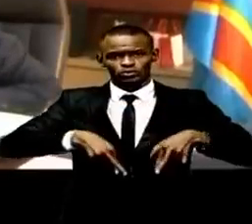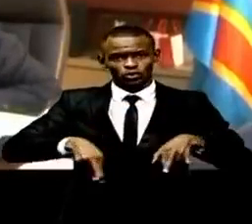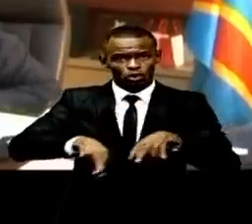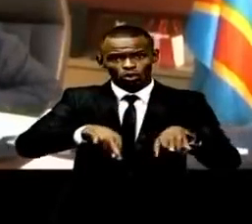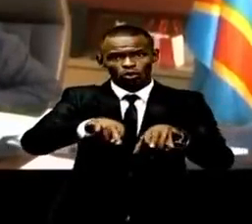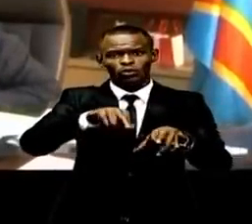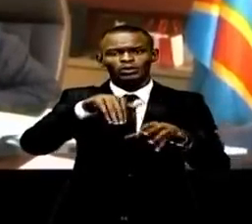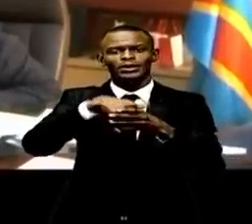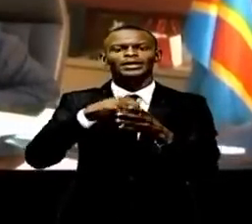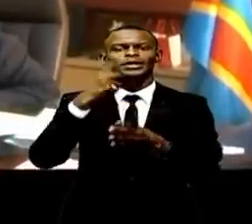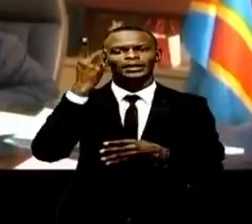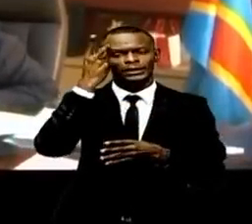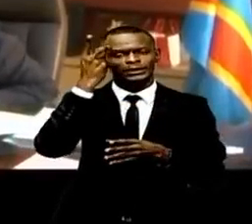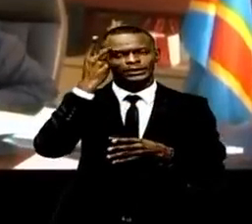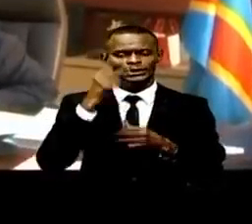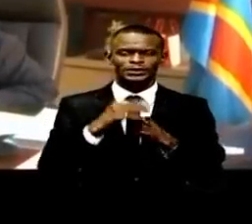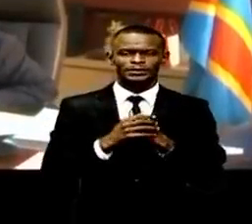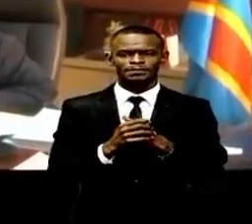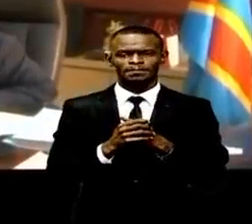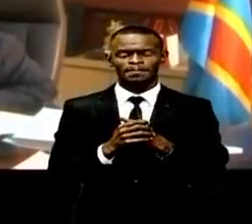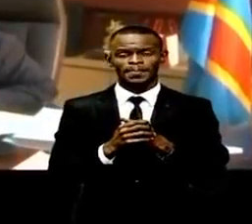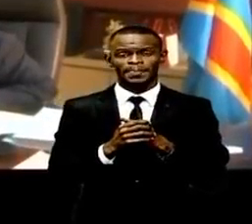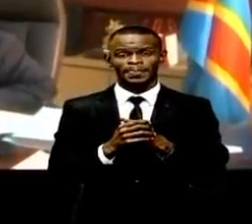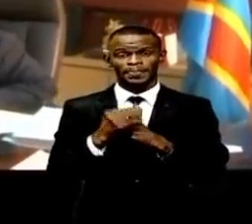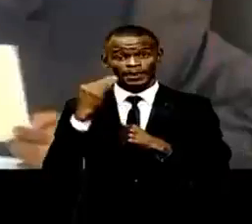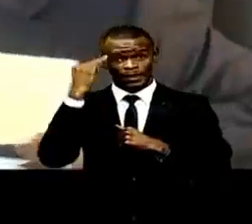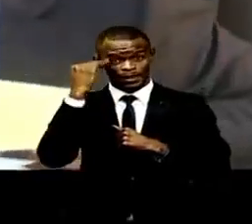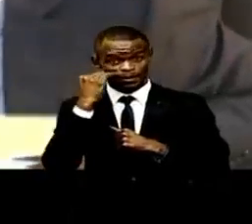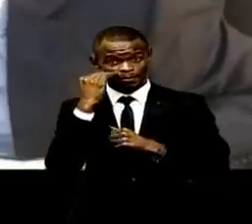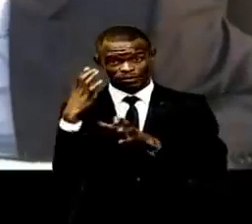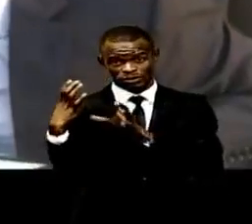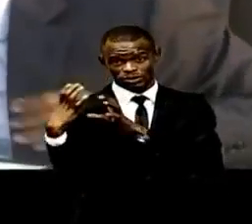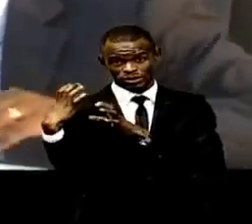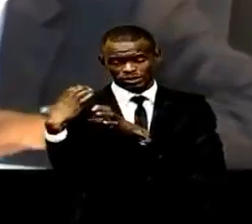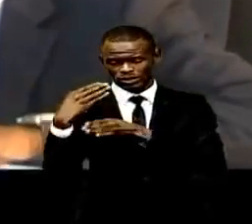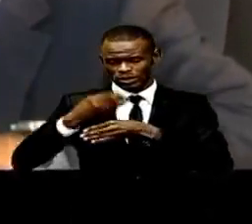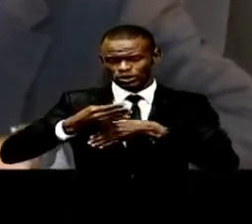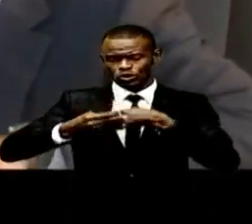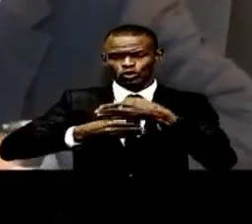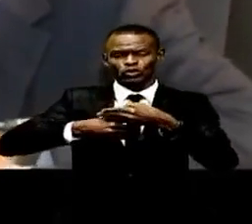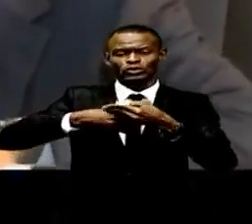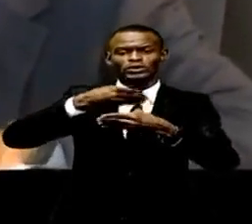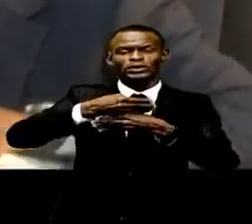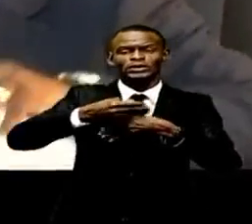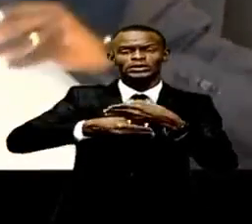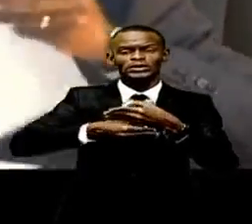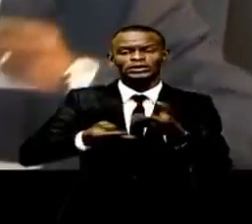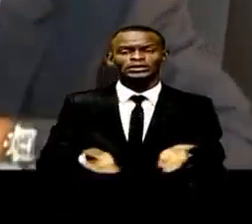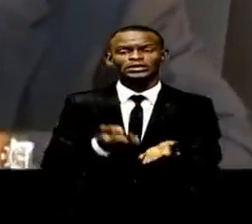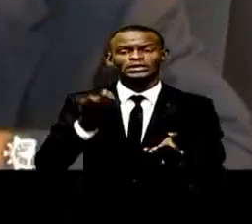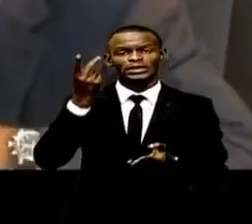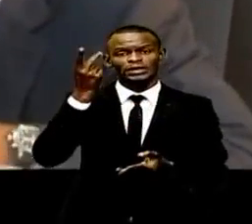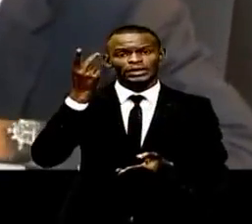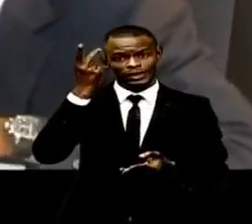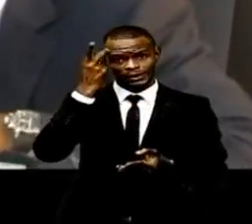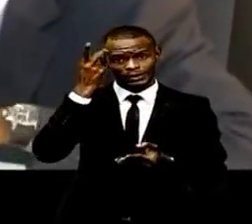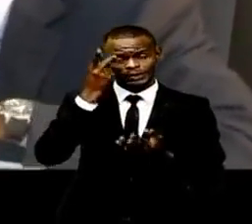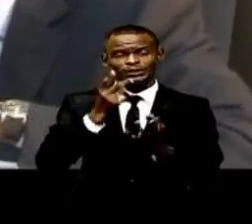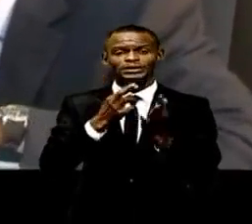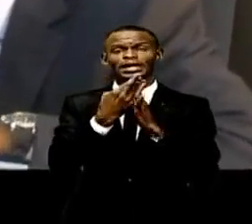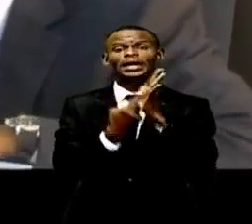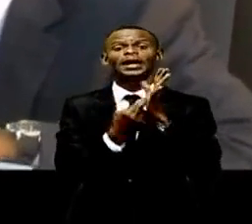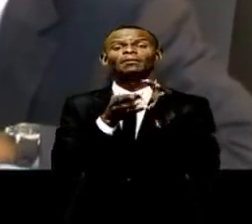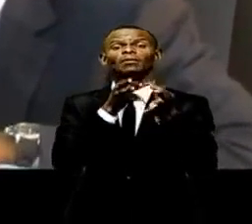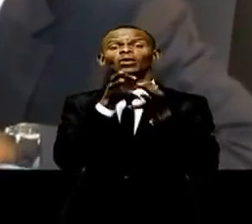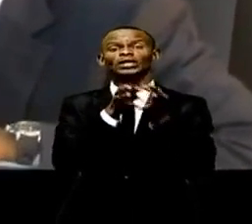Travaux Publics, a fait rapport au Conseil de l'évolution des travaux de la voirie dans la ville-province de Kinshasa. Les travaux d'exécution